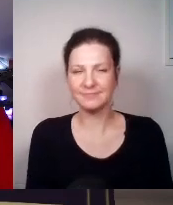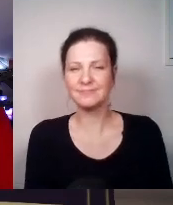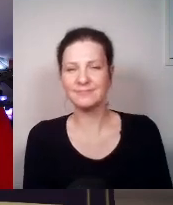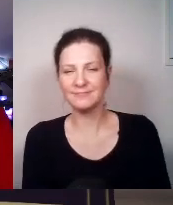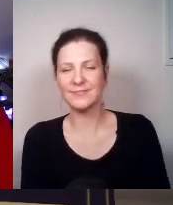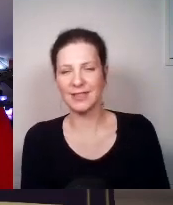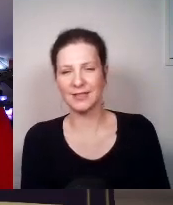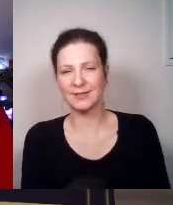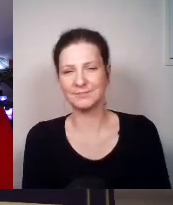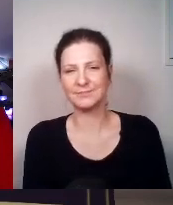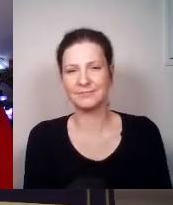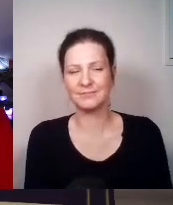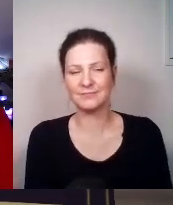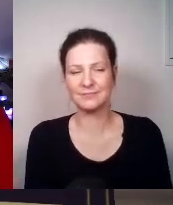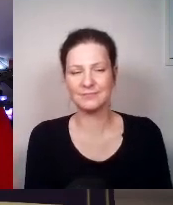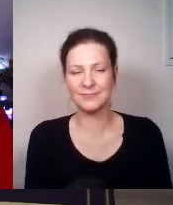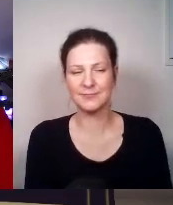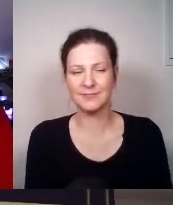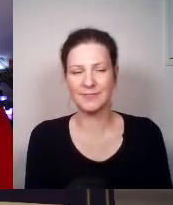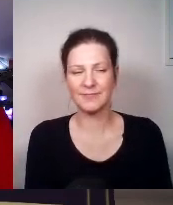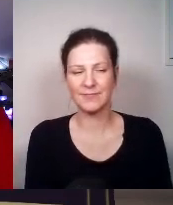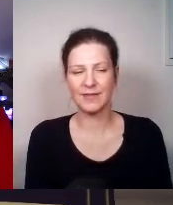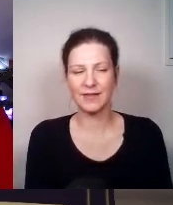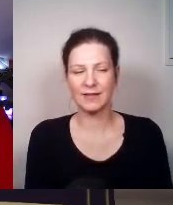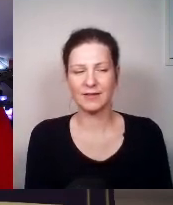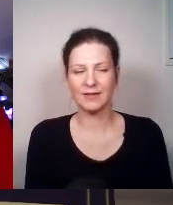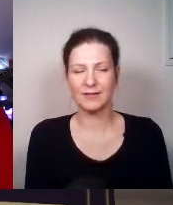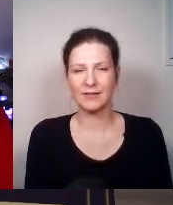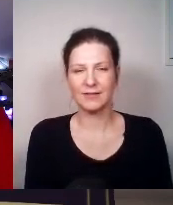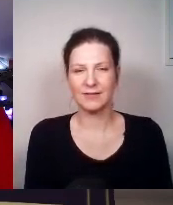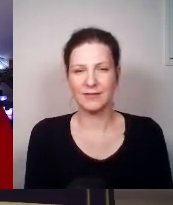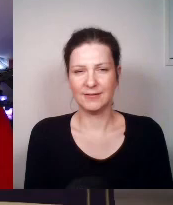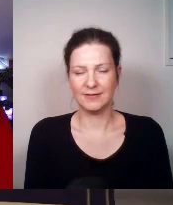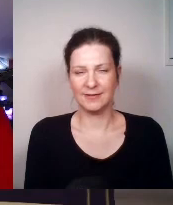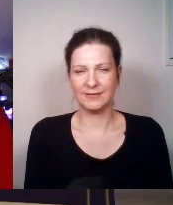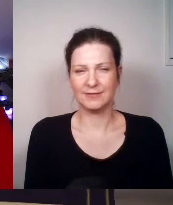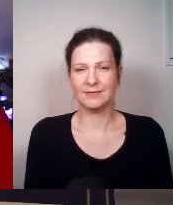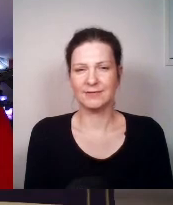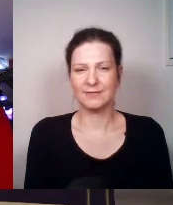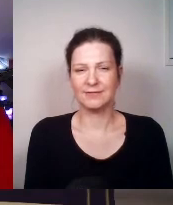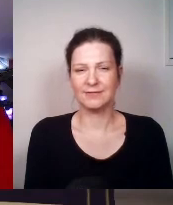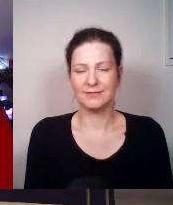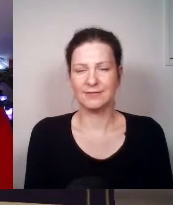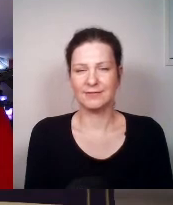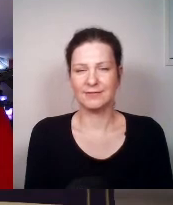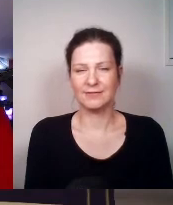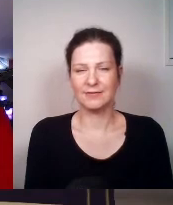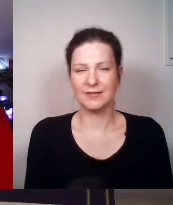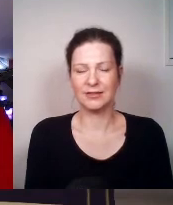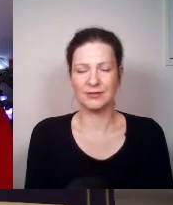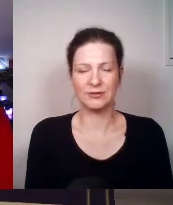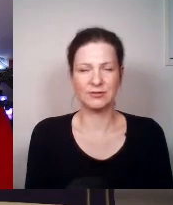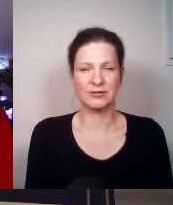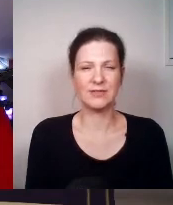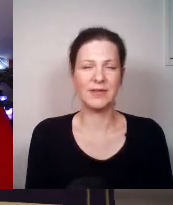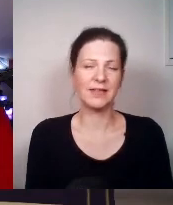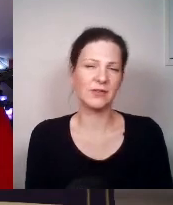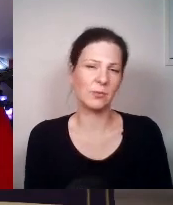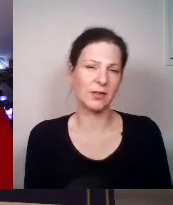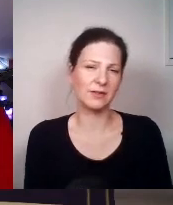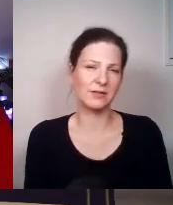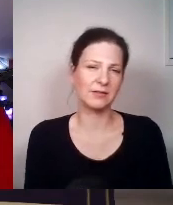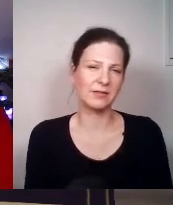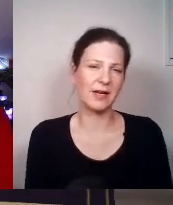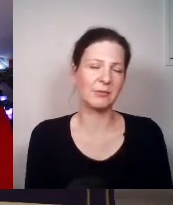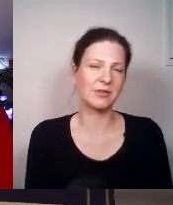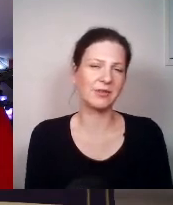Genau. Bevölkerung, Revolutionäre, SPD in der Reihenfolge. Das, was jetzt vorne liegt. Genau. Das wäre jetzt